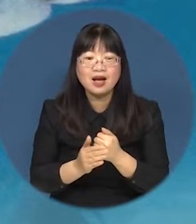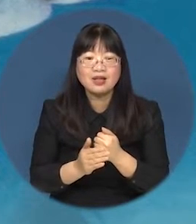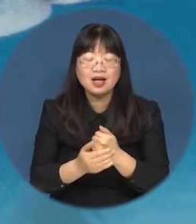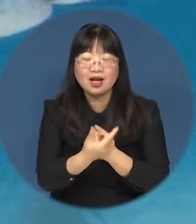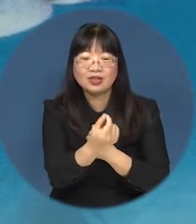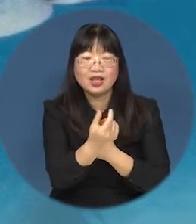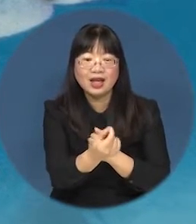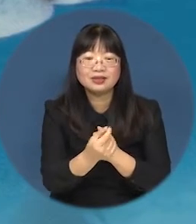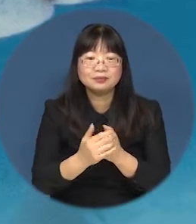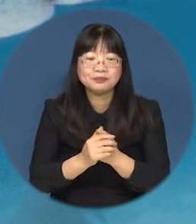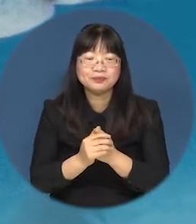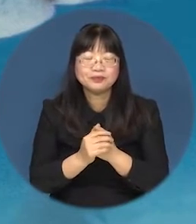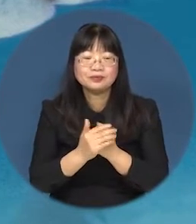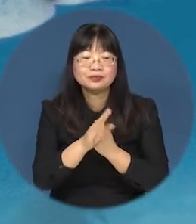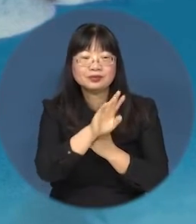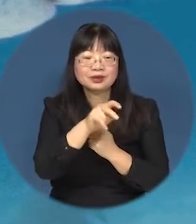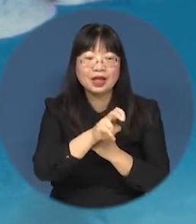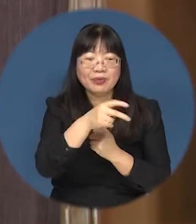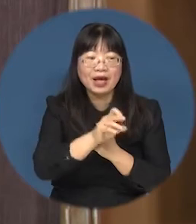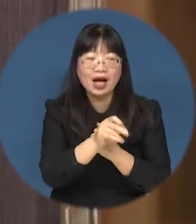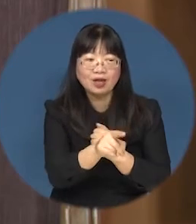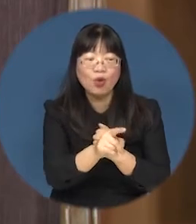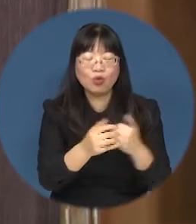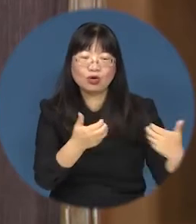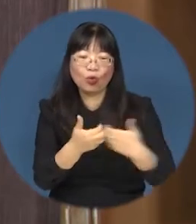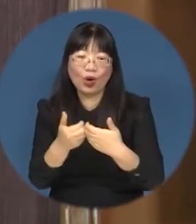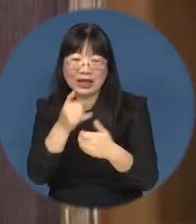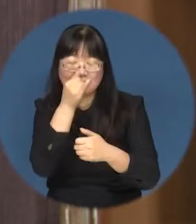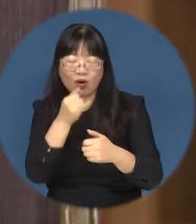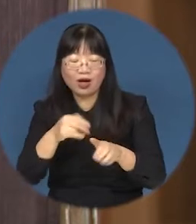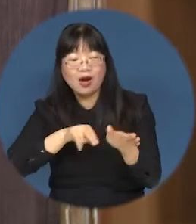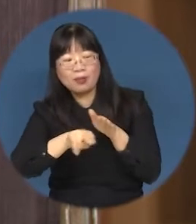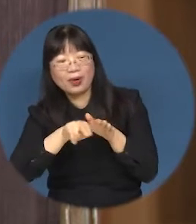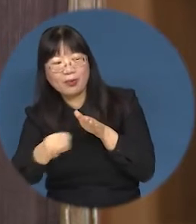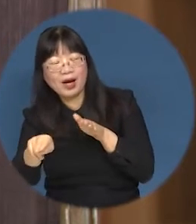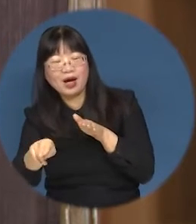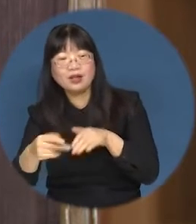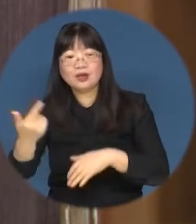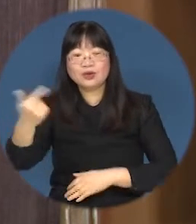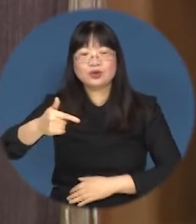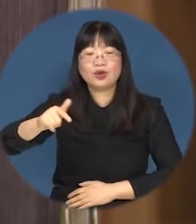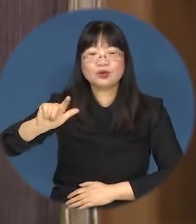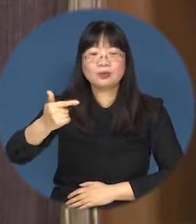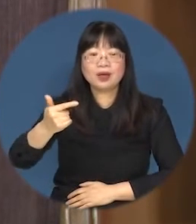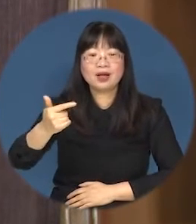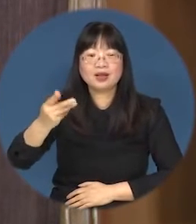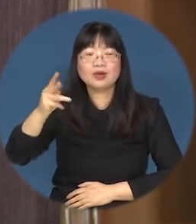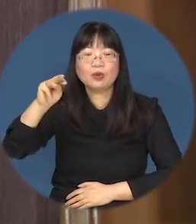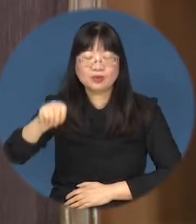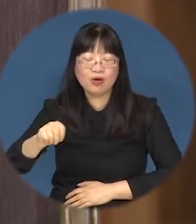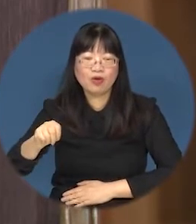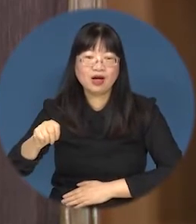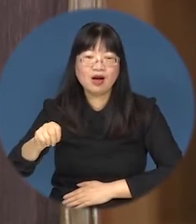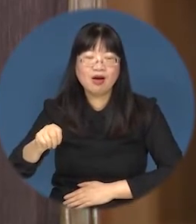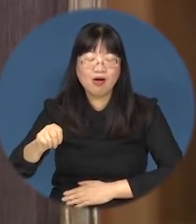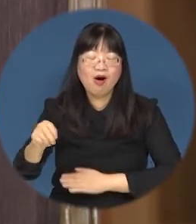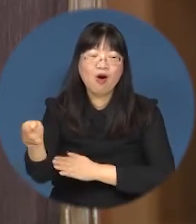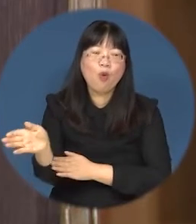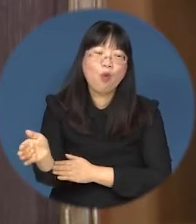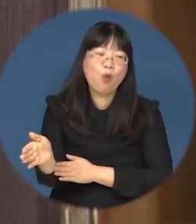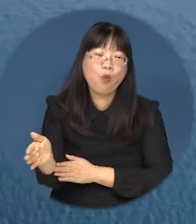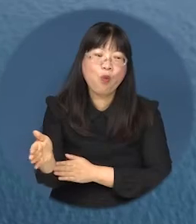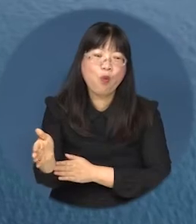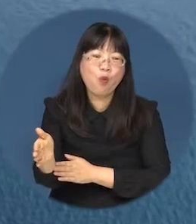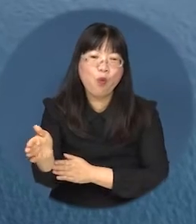하니까 예. 그리고 이제 그걸 다 피해서 애를 데리고 6,600km 정도를 내려갑니다. 남극을 향해. 남극을 예.